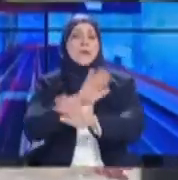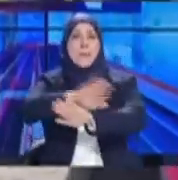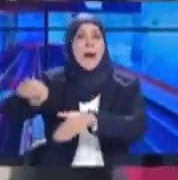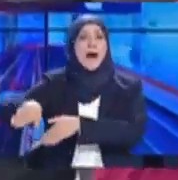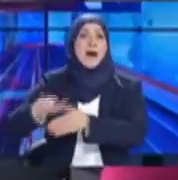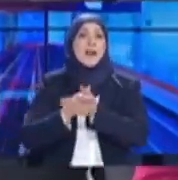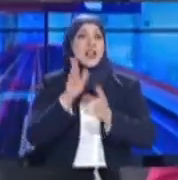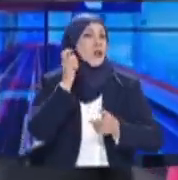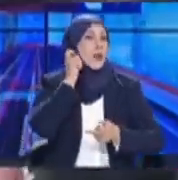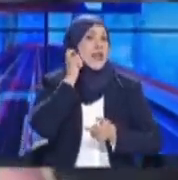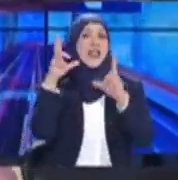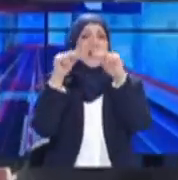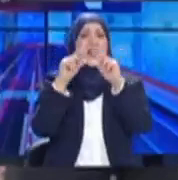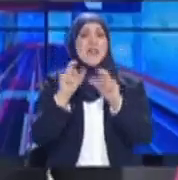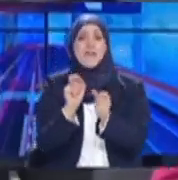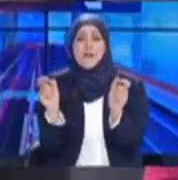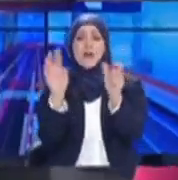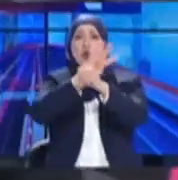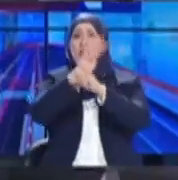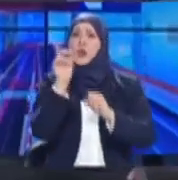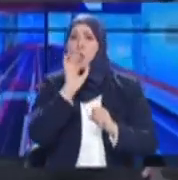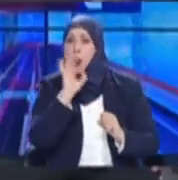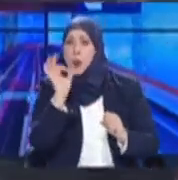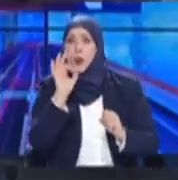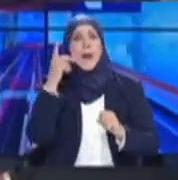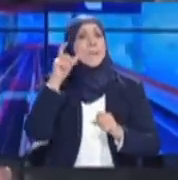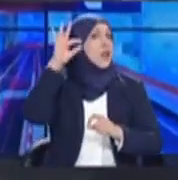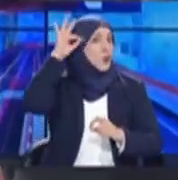على غرار تونس العاصمه نابلس